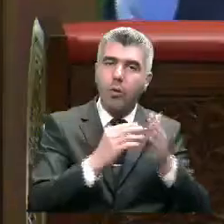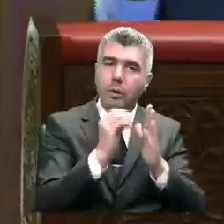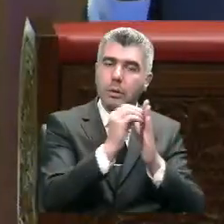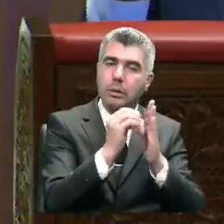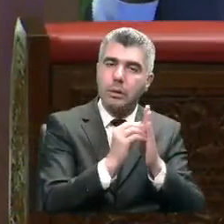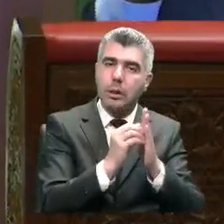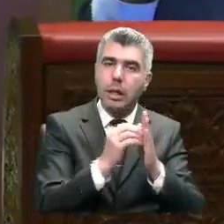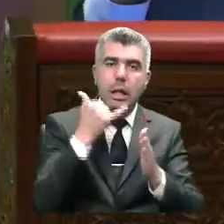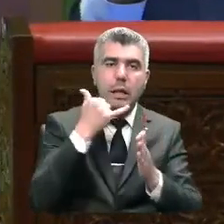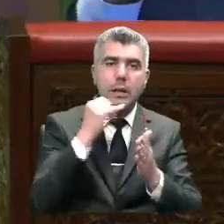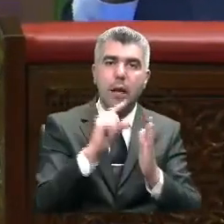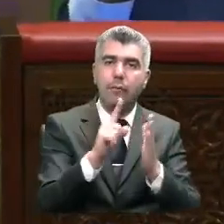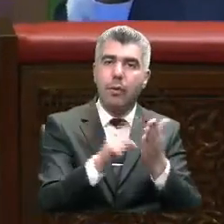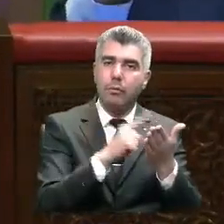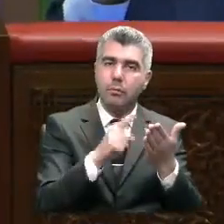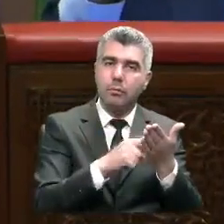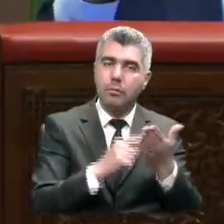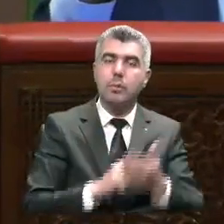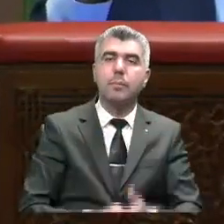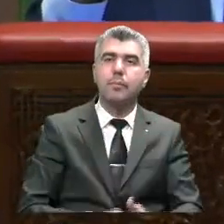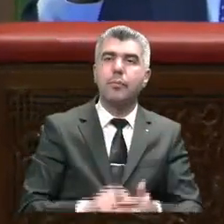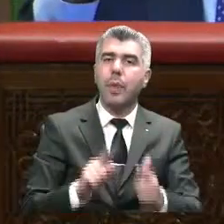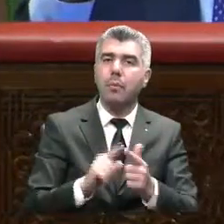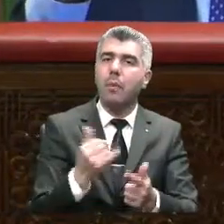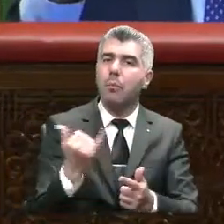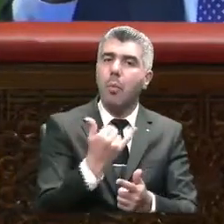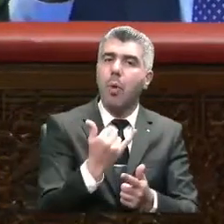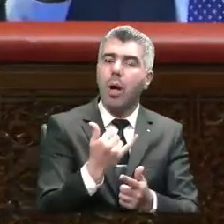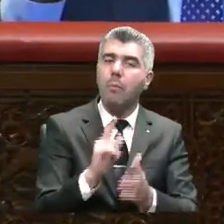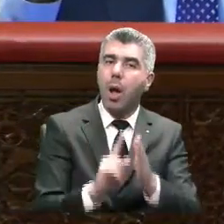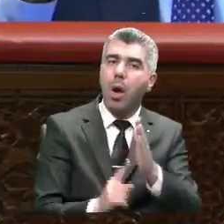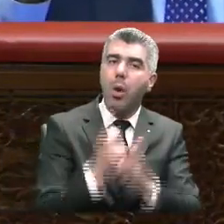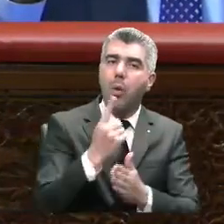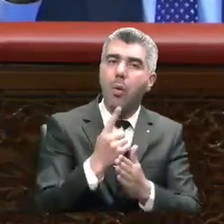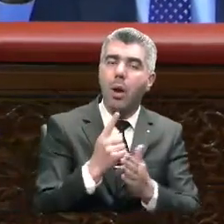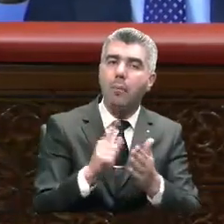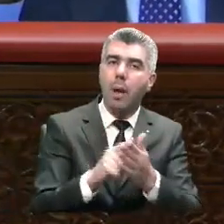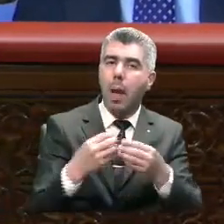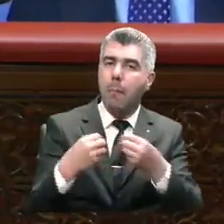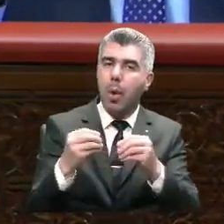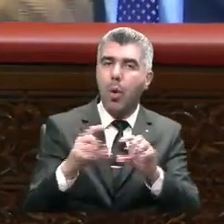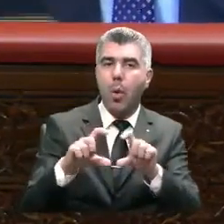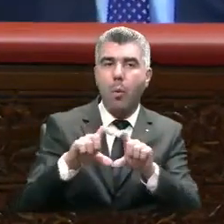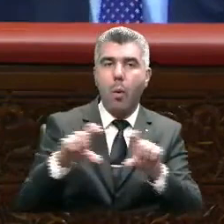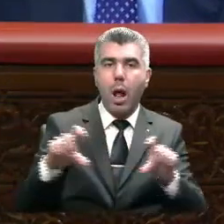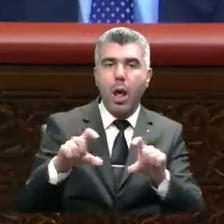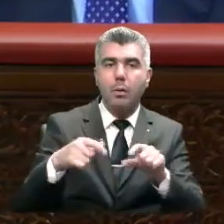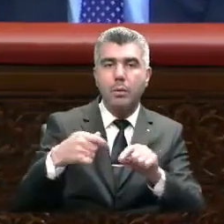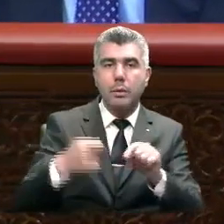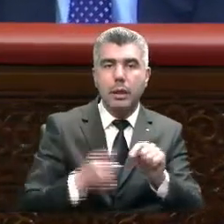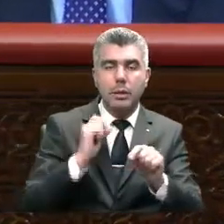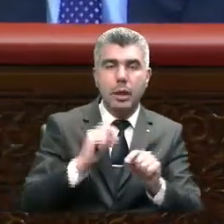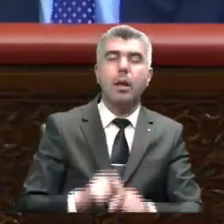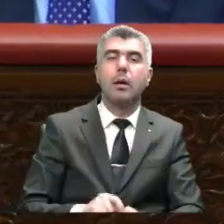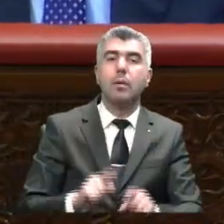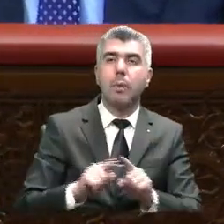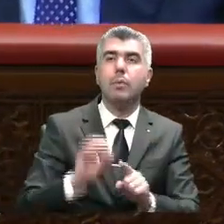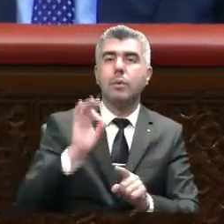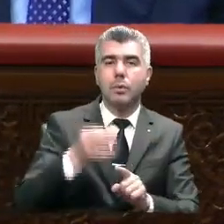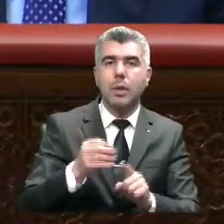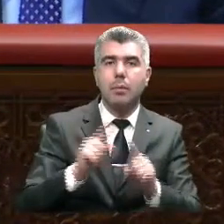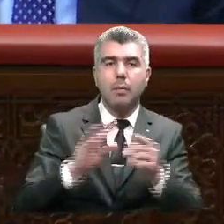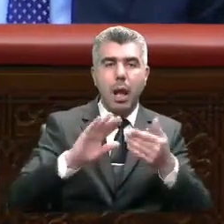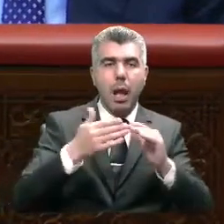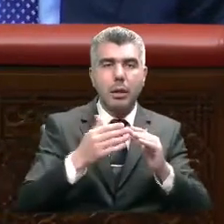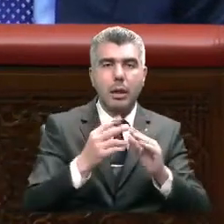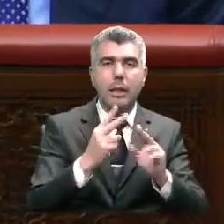الهاتف المحمول الذاني اصبح الوسيله الاولى لحج وبيع التذاكر بالاضافه الى امكانيه التسجيل الرقمي على